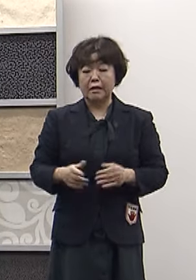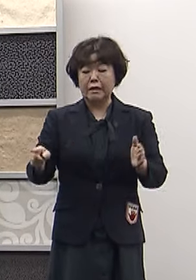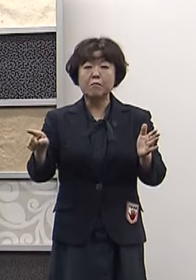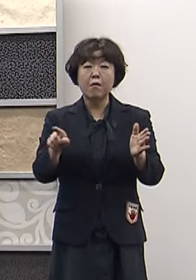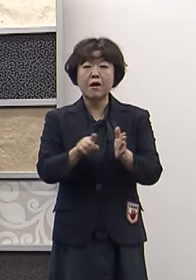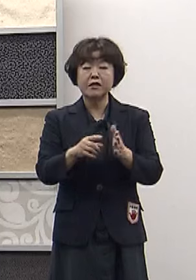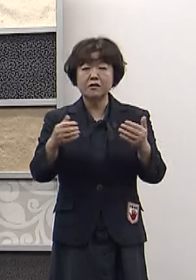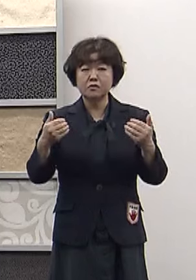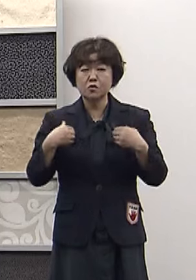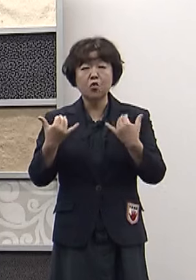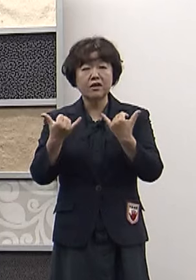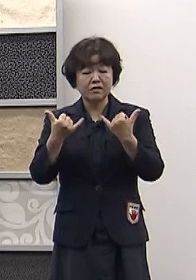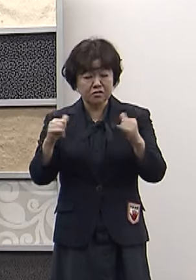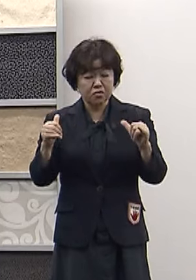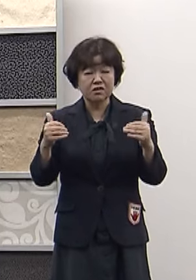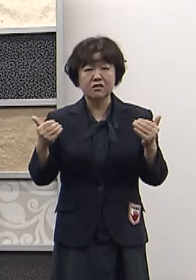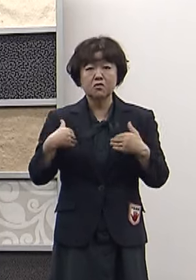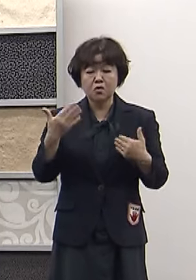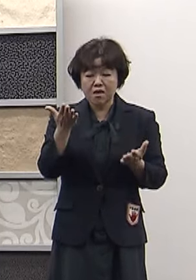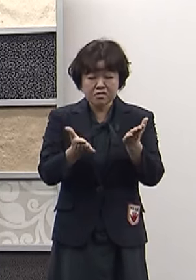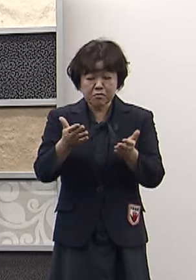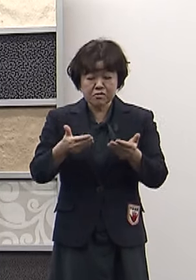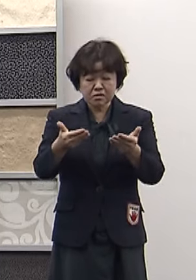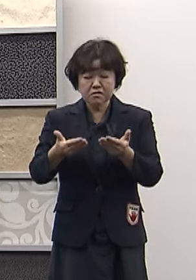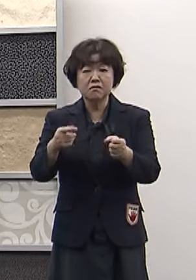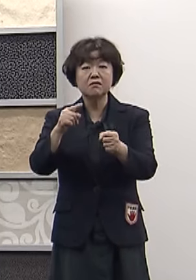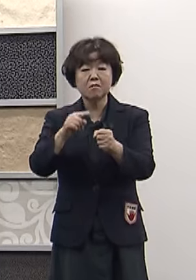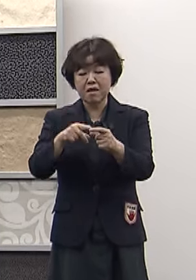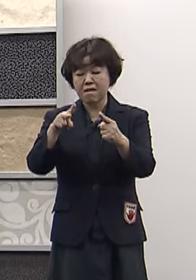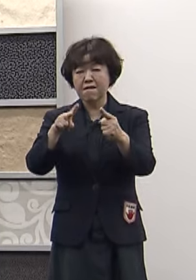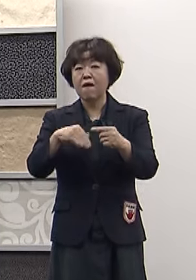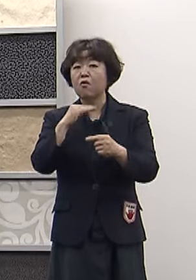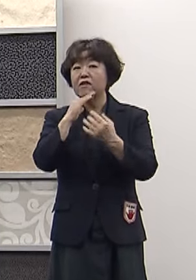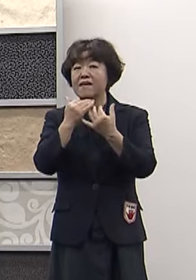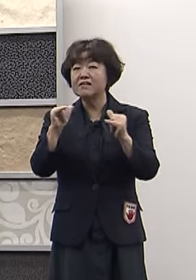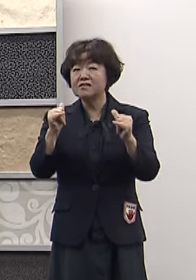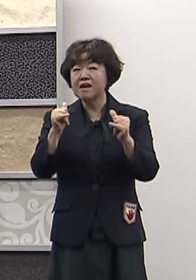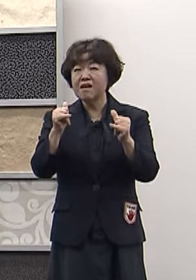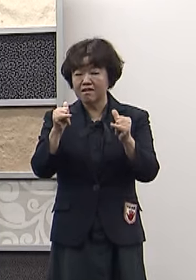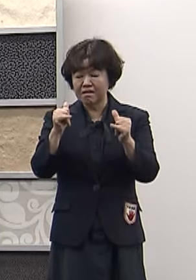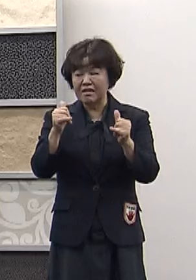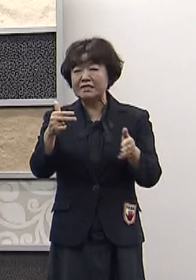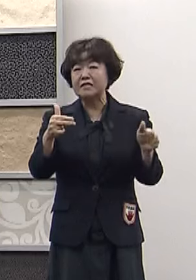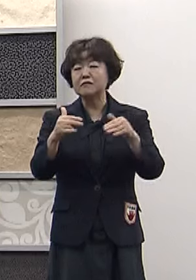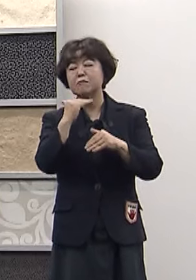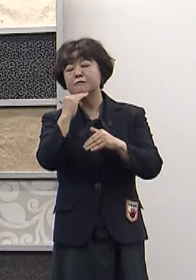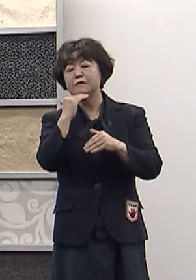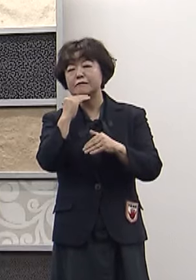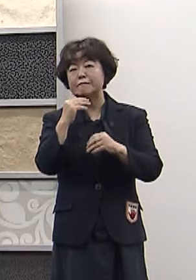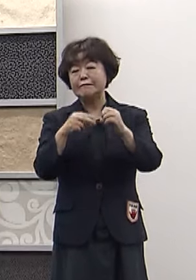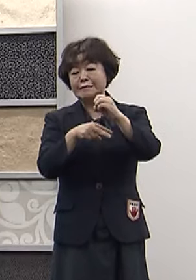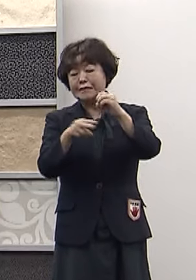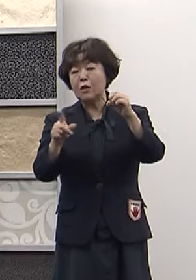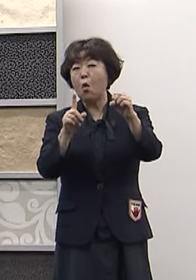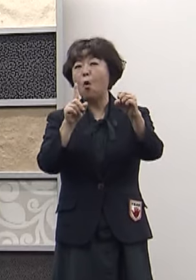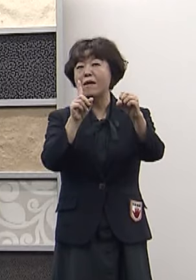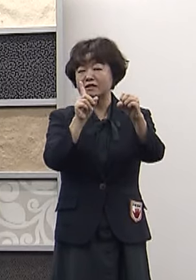要な方に必要なサービスを提供できるよう、介護待機者ゼロを目指し、令和8年度までの実現を図っているところであ